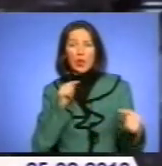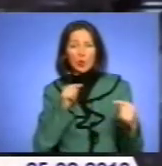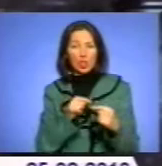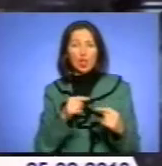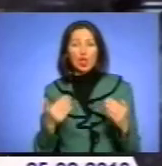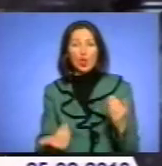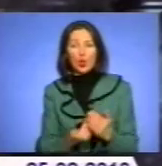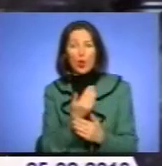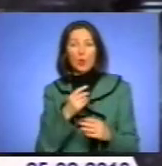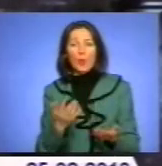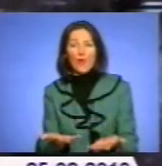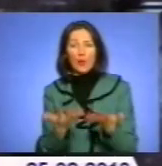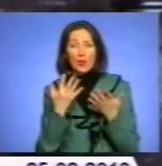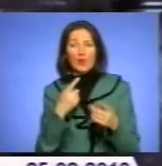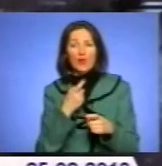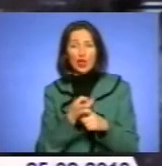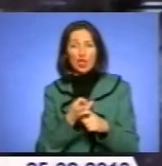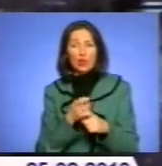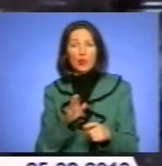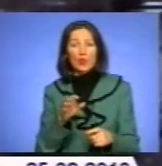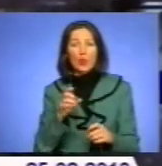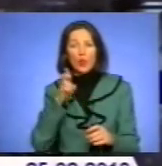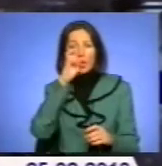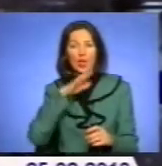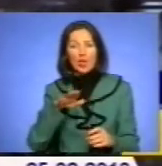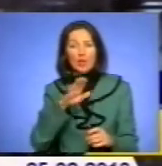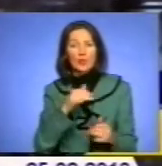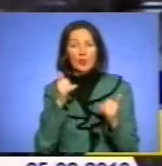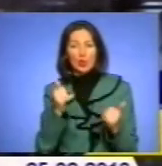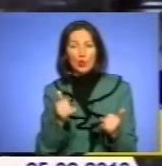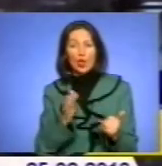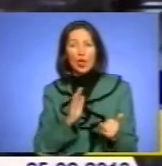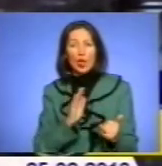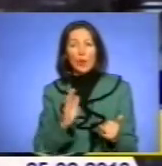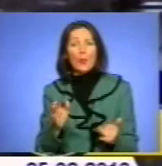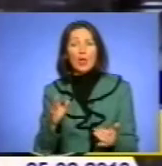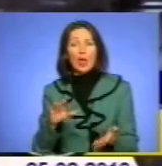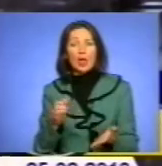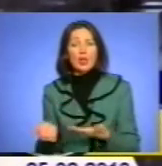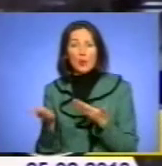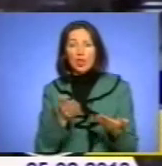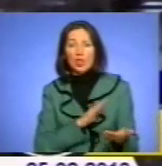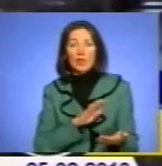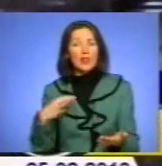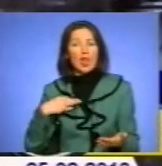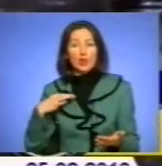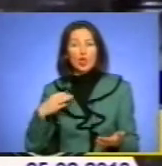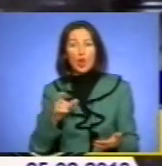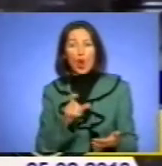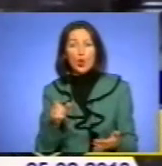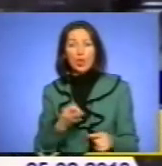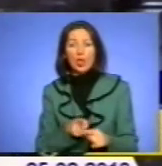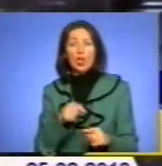Сьогодні зі всіх наших структур районних були приглашені неравнодушні люди, які возглавляють організації, возглавляють в них